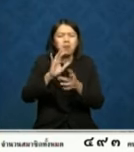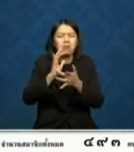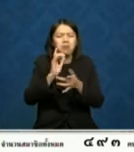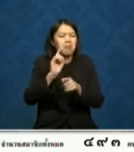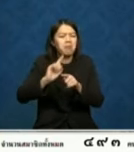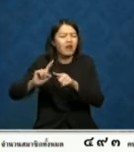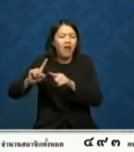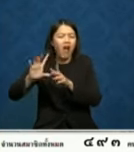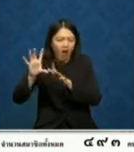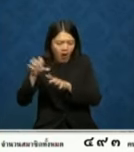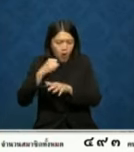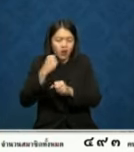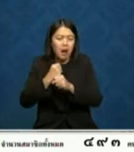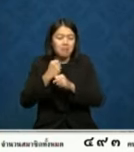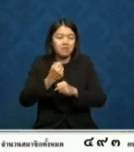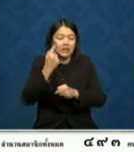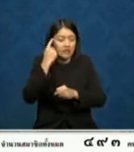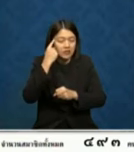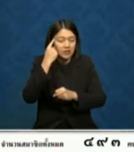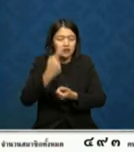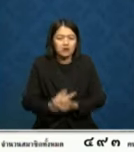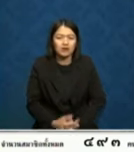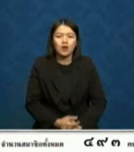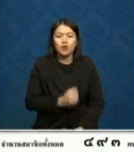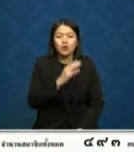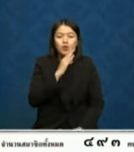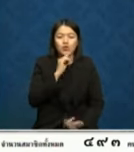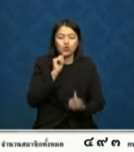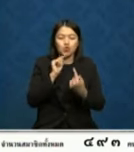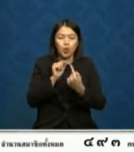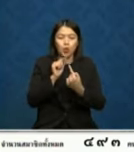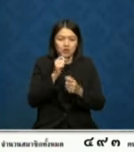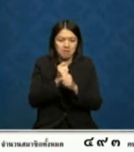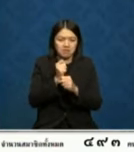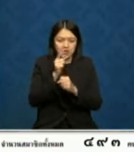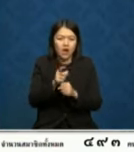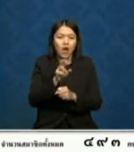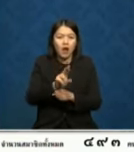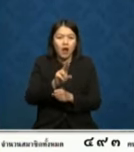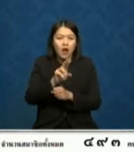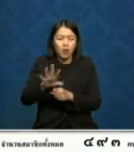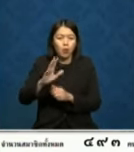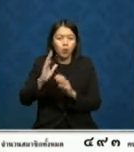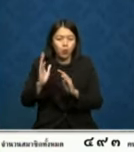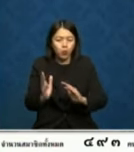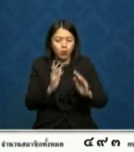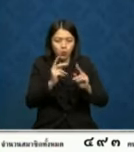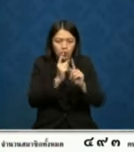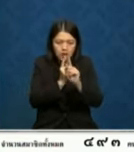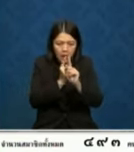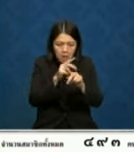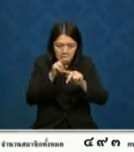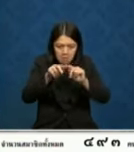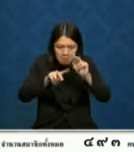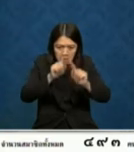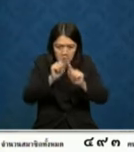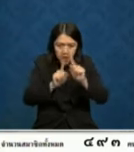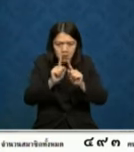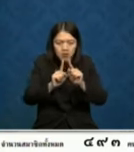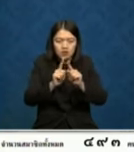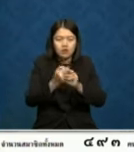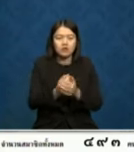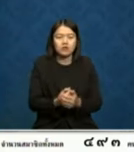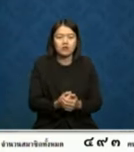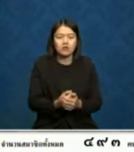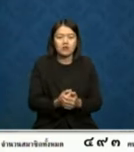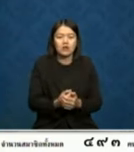นี้น่าจะเป็นเครื่องมือนะครับถ้าจะทำเรื่องนี้เป็นจริงเป็นจังผมคิดว่าระบบกระบวนการติดตามประเมินหรือมีตัวชี้วัดในเรื่อง